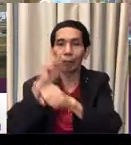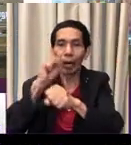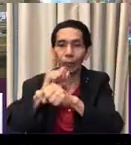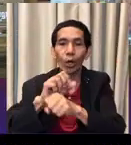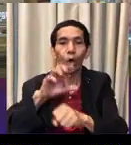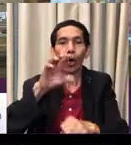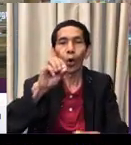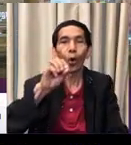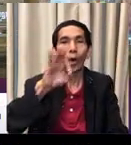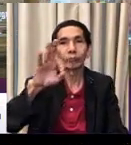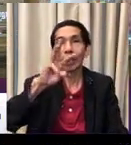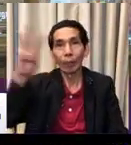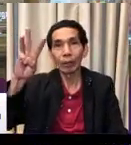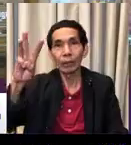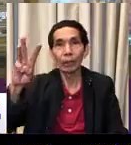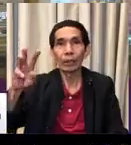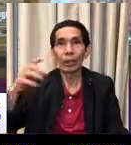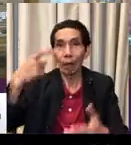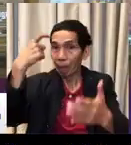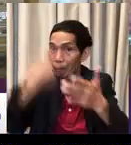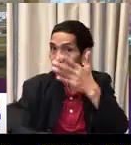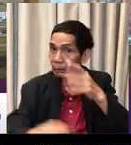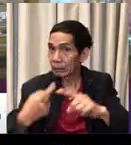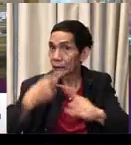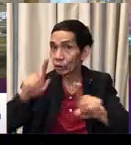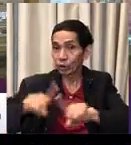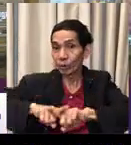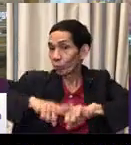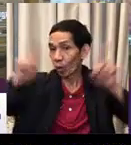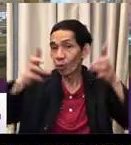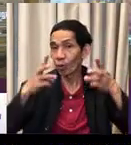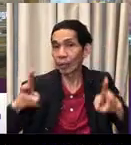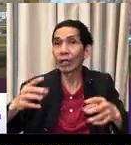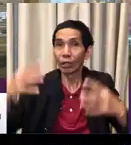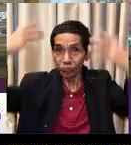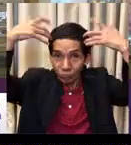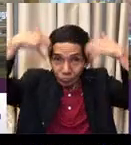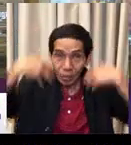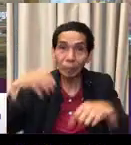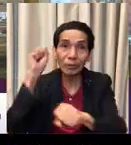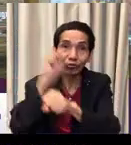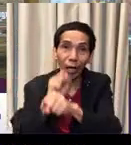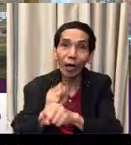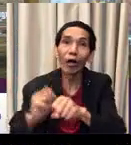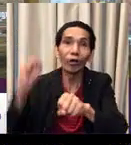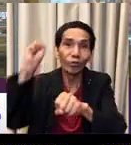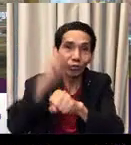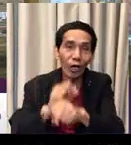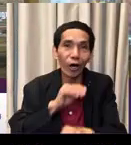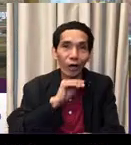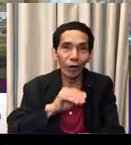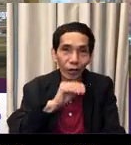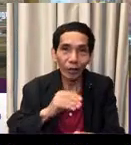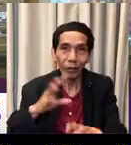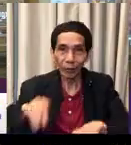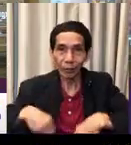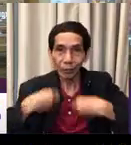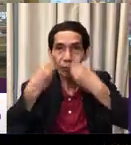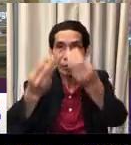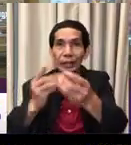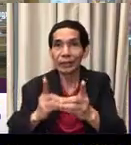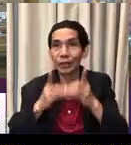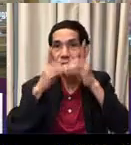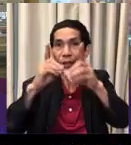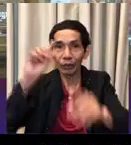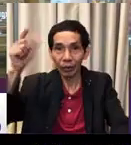Ha? Iba yung galing sa buwis sa galing sa pawis. Pinagpawisan to ng utaw eh. O, diba? Binigay sa gobyerno.